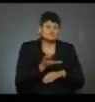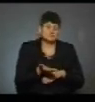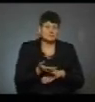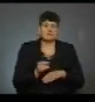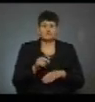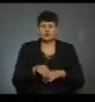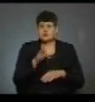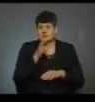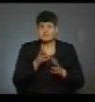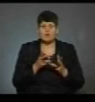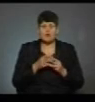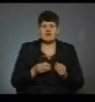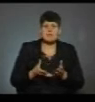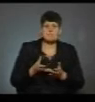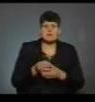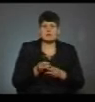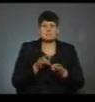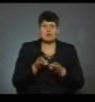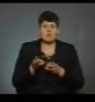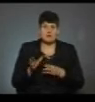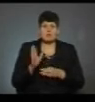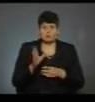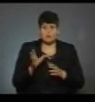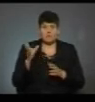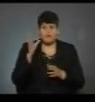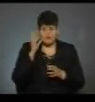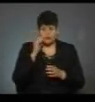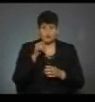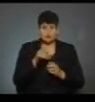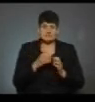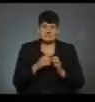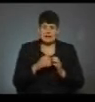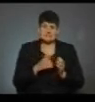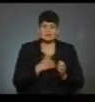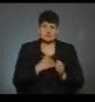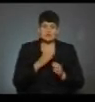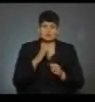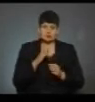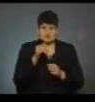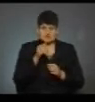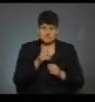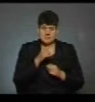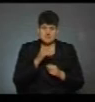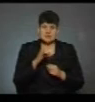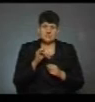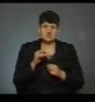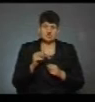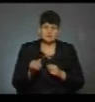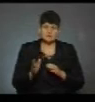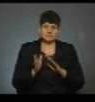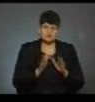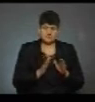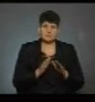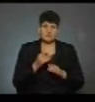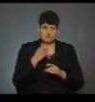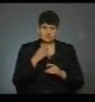при нарахуванні плати за опалення ми будемо, звичайно, враховувати ту середню температуру, яка буде за місяць січень. Так, ну ми проговорили про те,